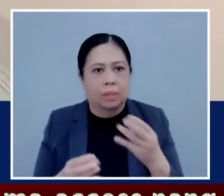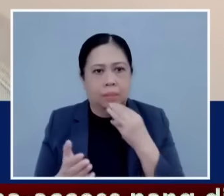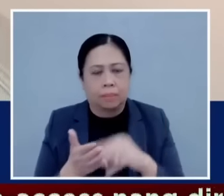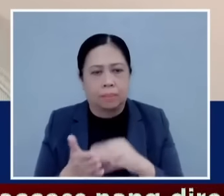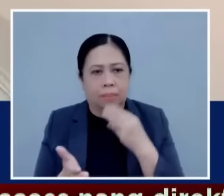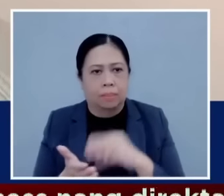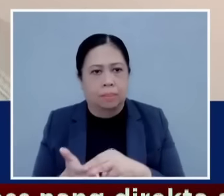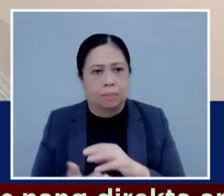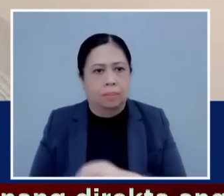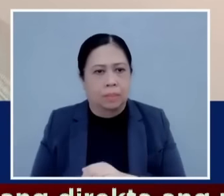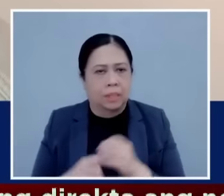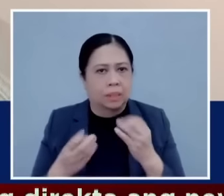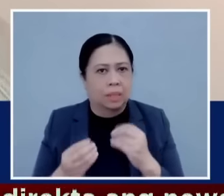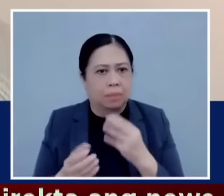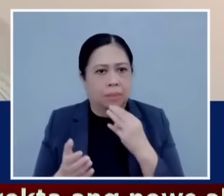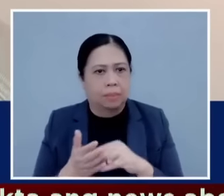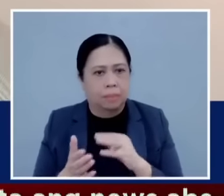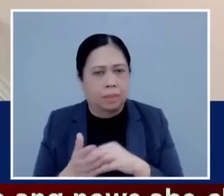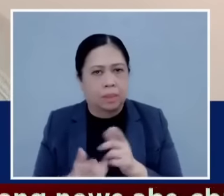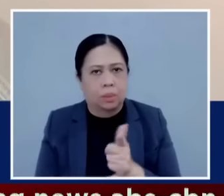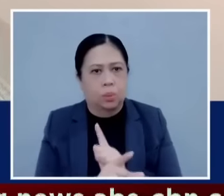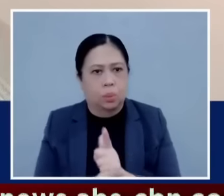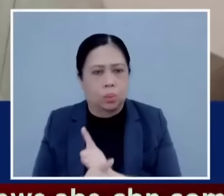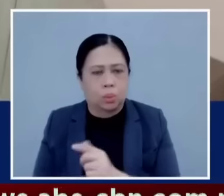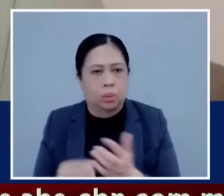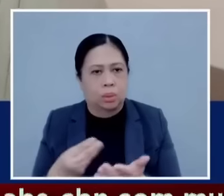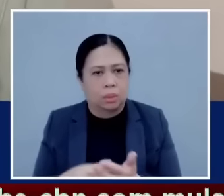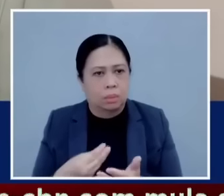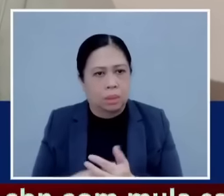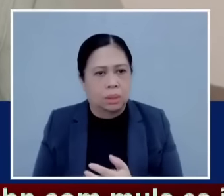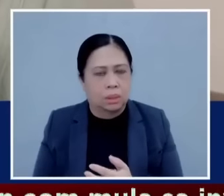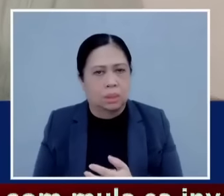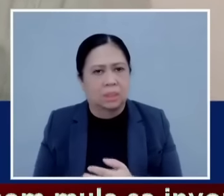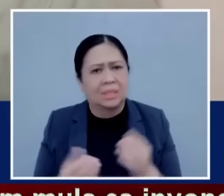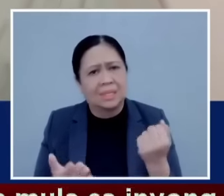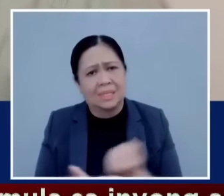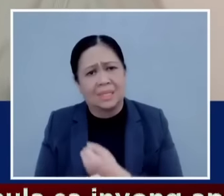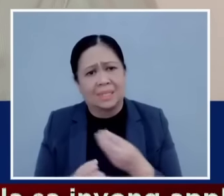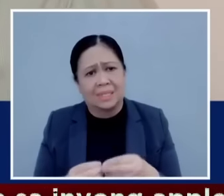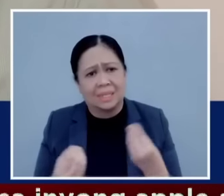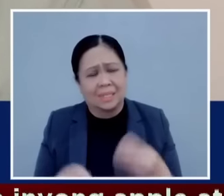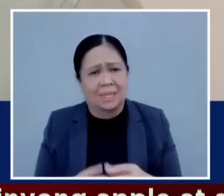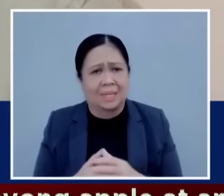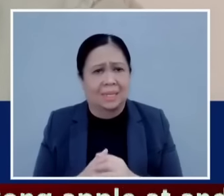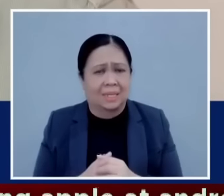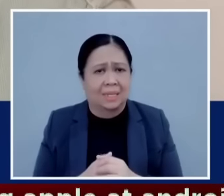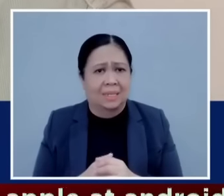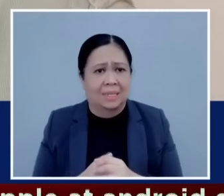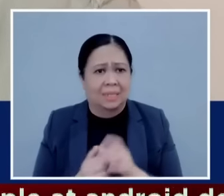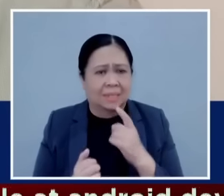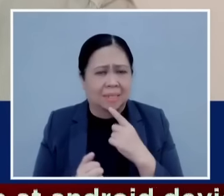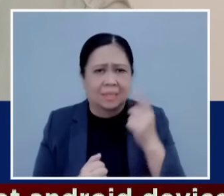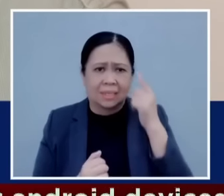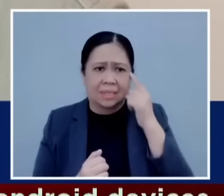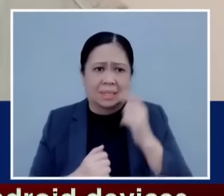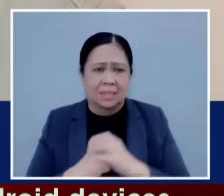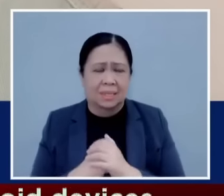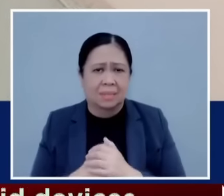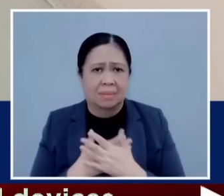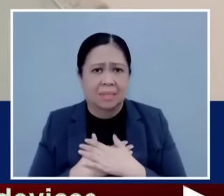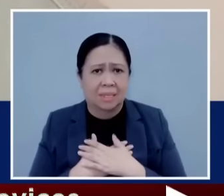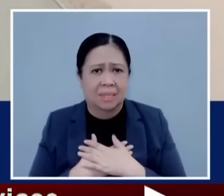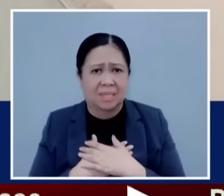mini-message. Daming nagme-message na hinihiraman ng money. Shucks, sayang. Abay ko siya ka, hindi. Unang masak sa isip ko. Parang, shucks,